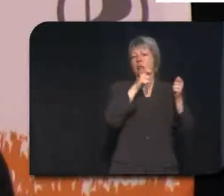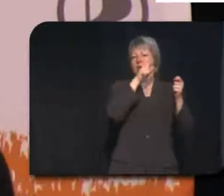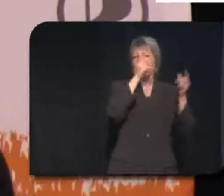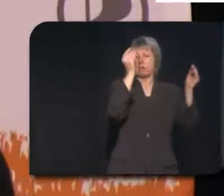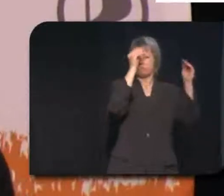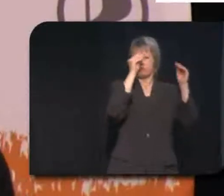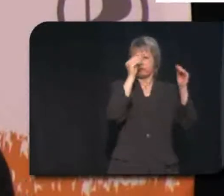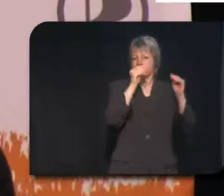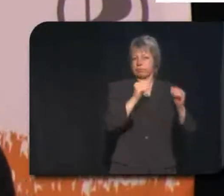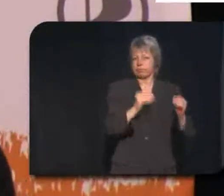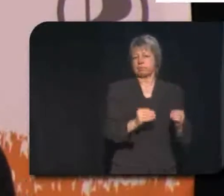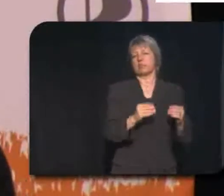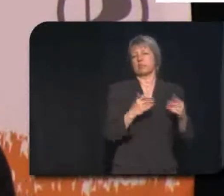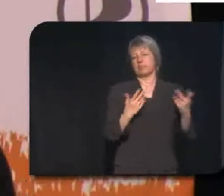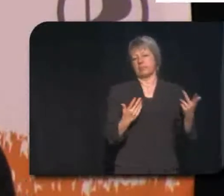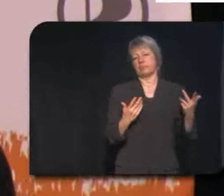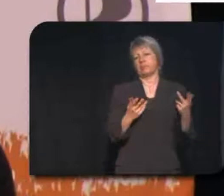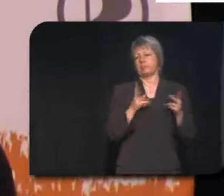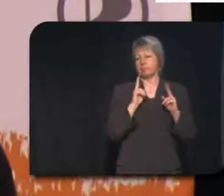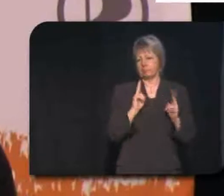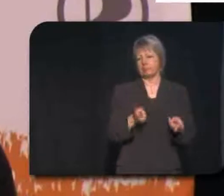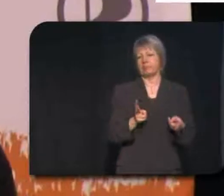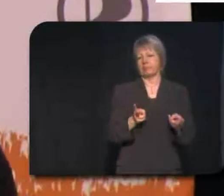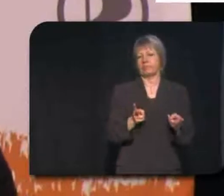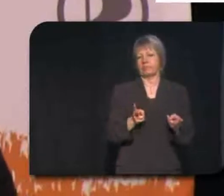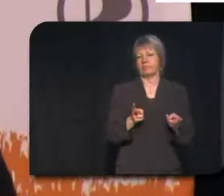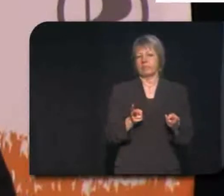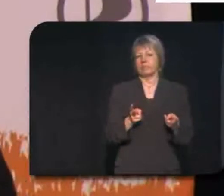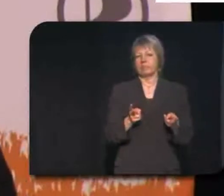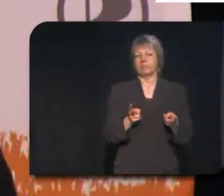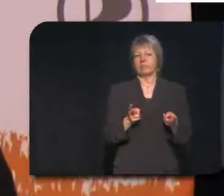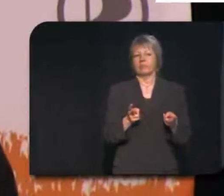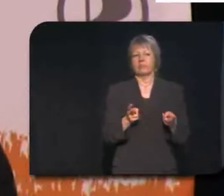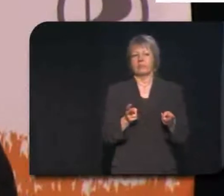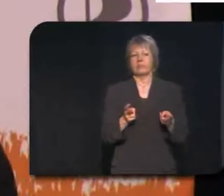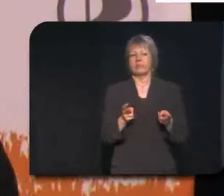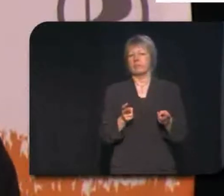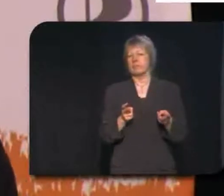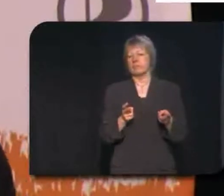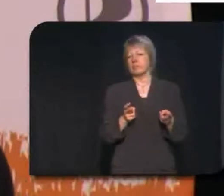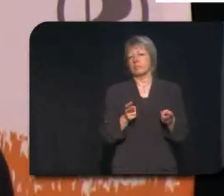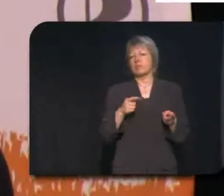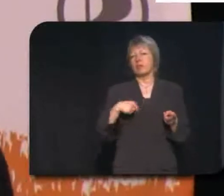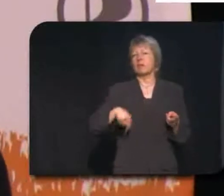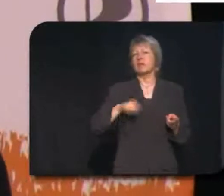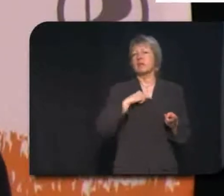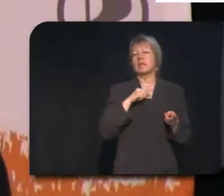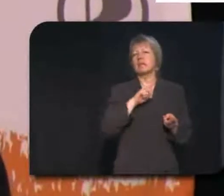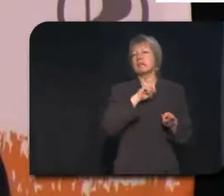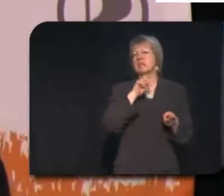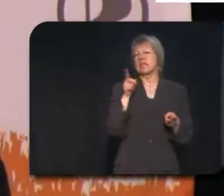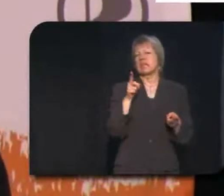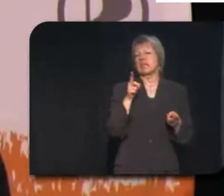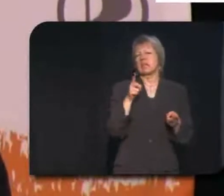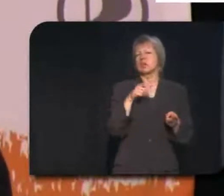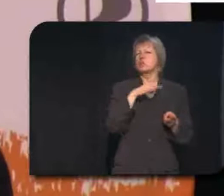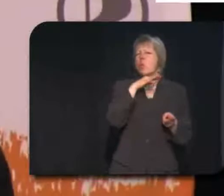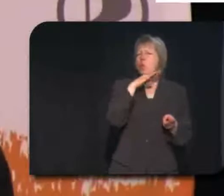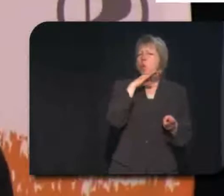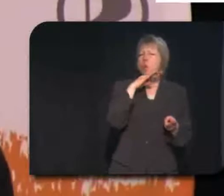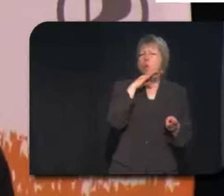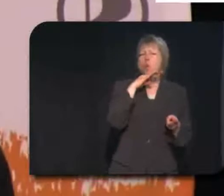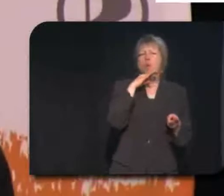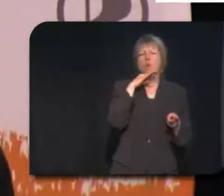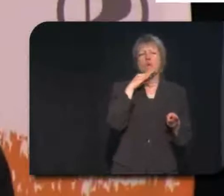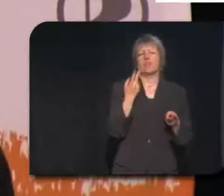die den vorangetrieben hat das ist tatsächlich so wir haben nicht sehr viel Energie darauf verwendet wir haben uns irgendwie fünf sechs Mal getroffen und